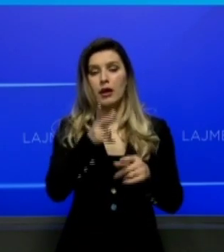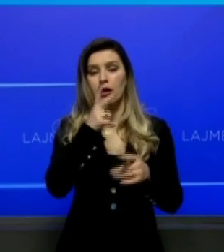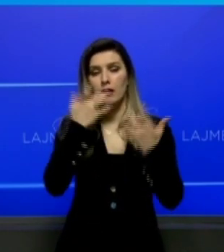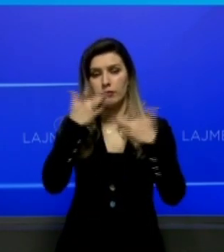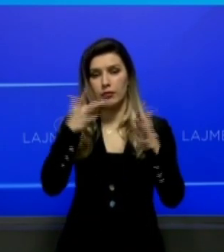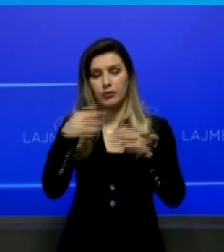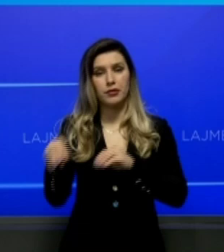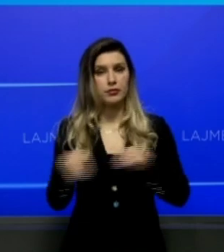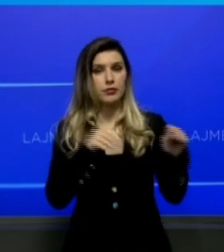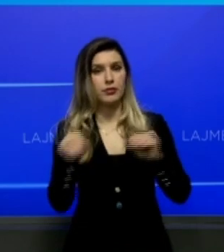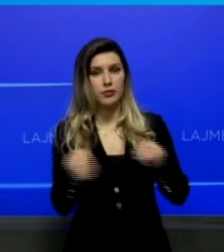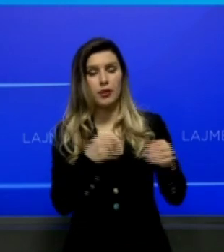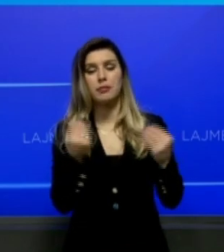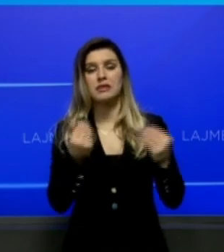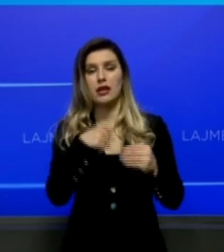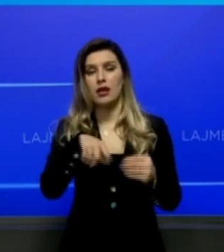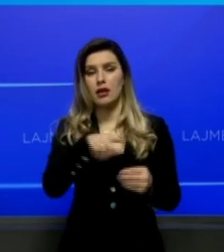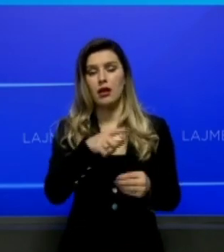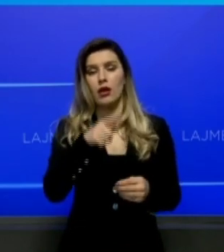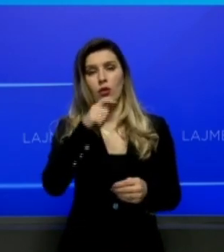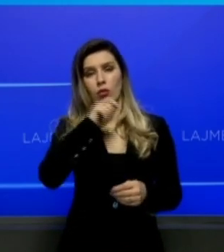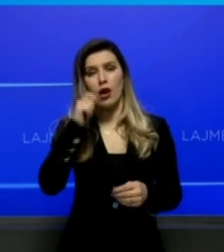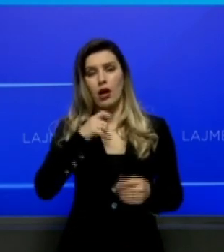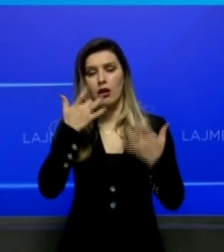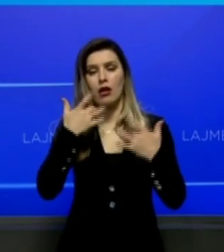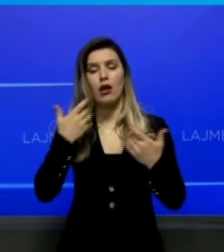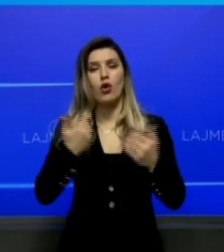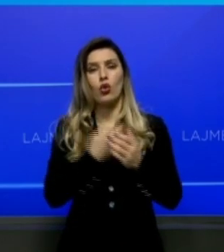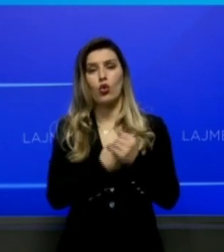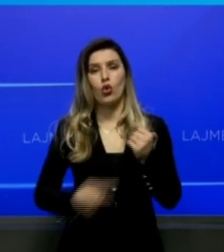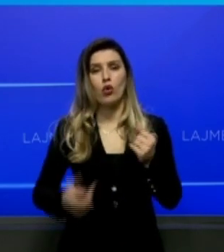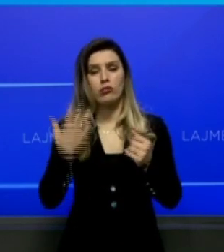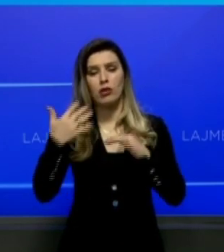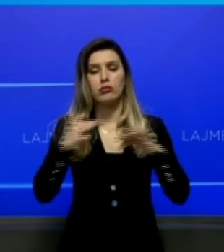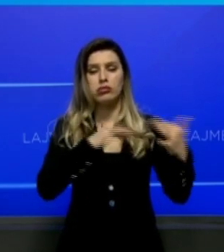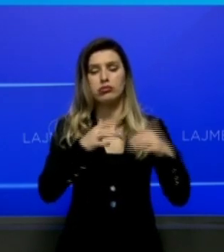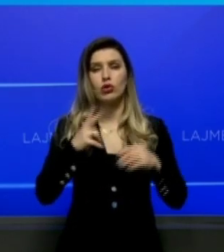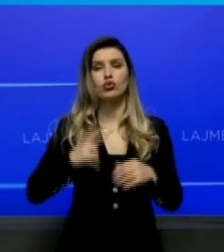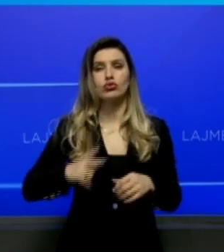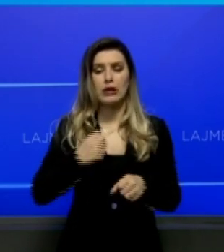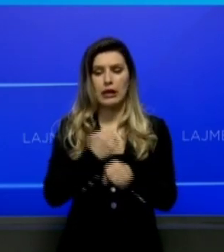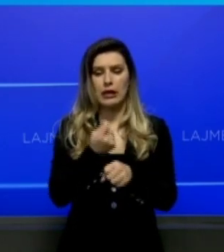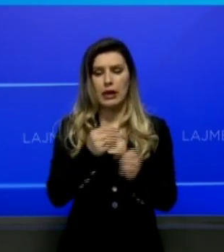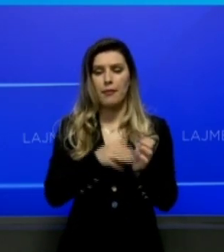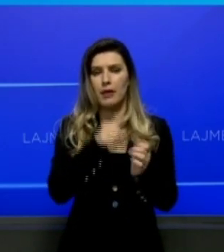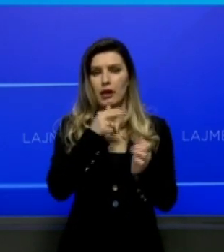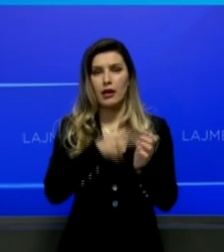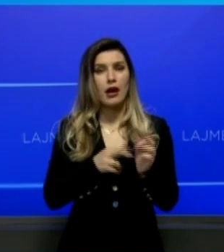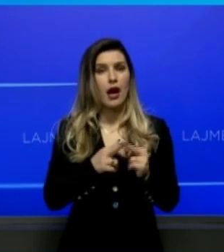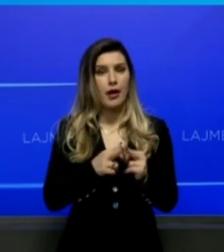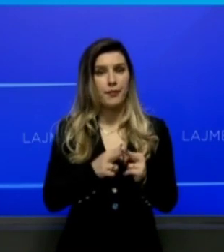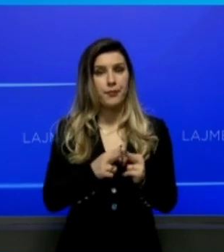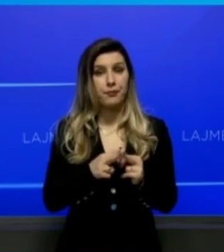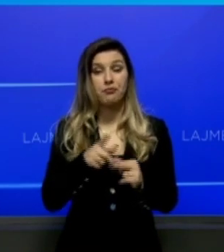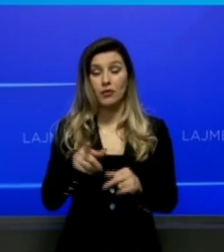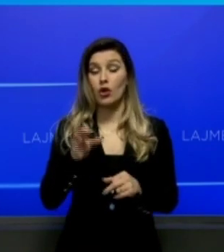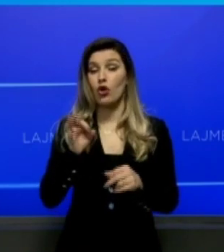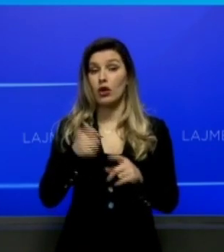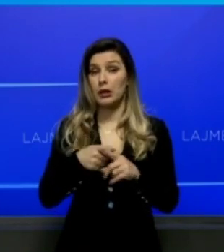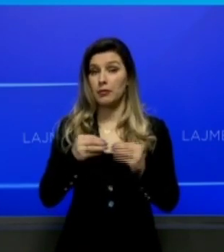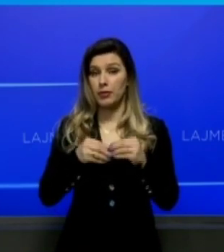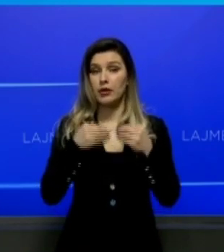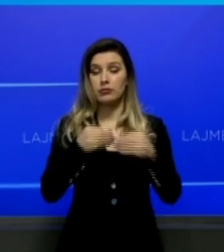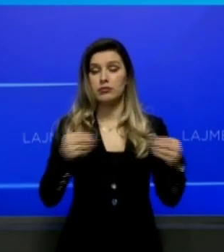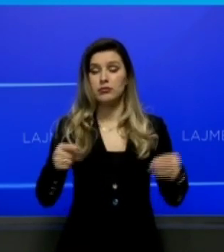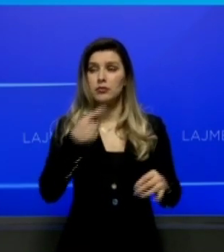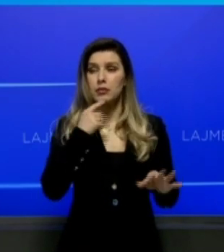forcat ukrainase humbën kontrollin e qytetit të Kreminës gjatë luftimeve të ashpra. Nga organizata e kombëve të bashkuara thonë se më shumë